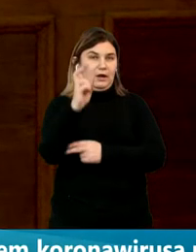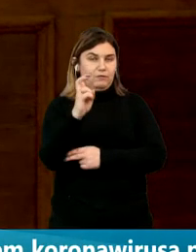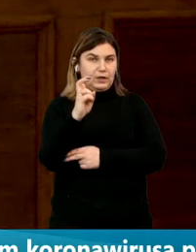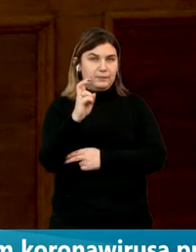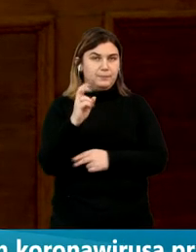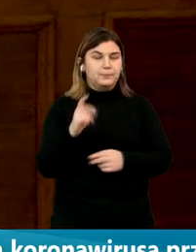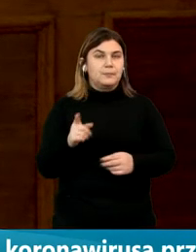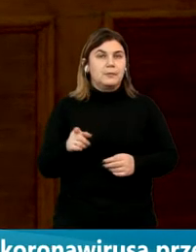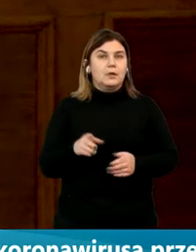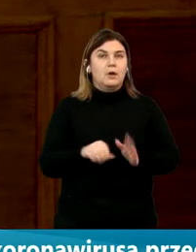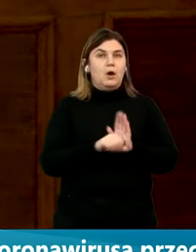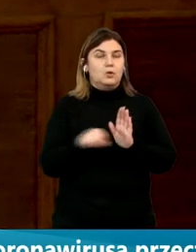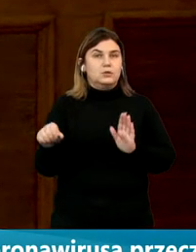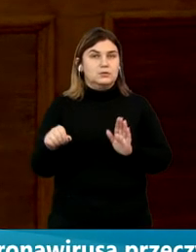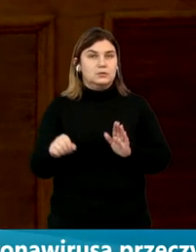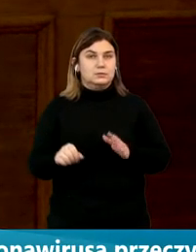tramwajową, natomiast od wysokości